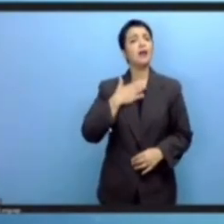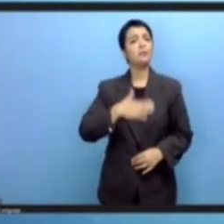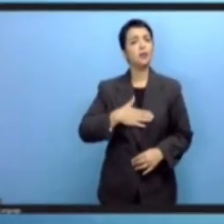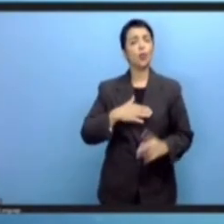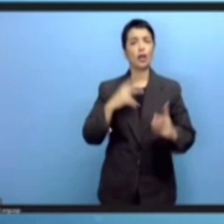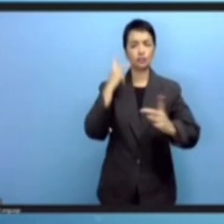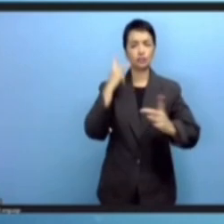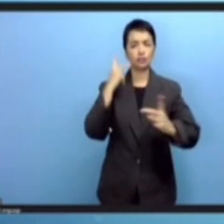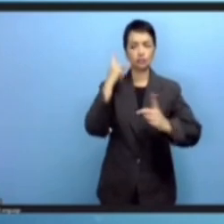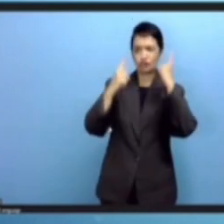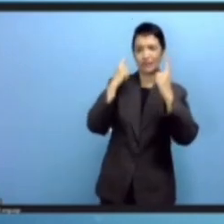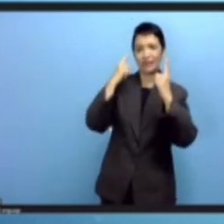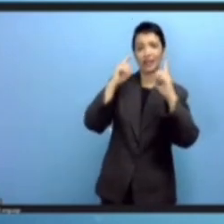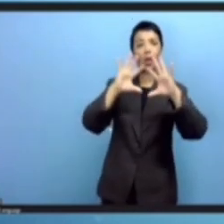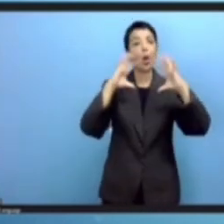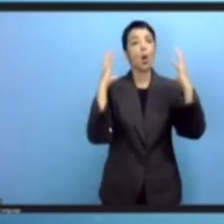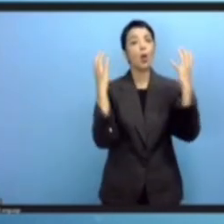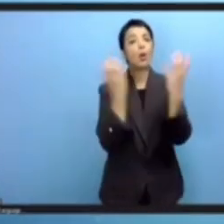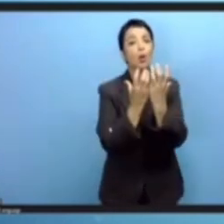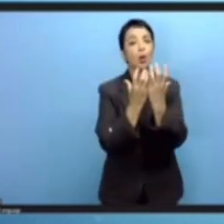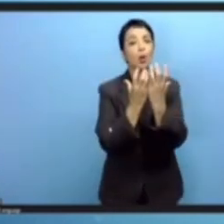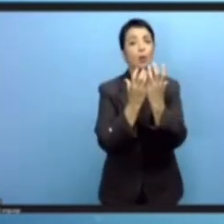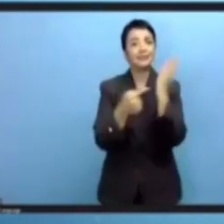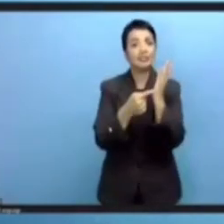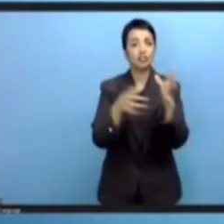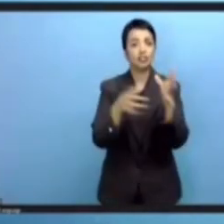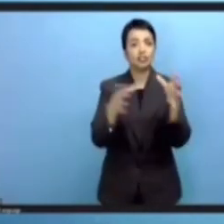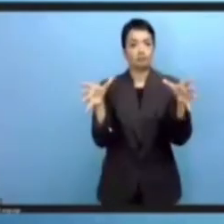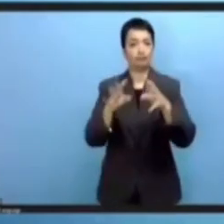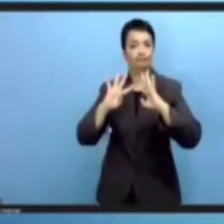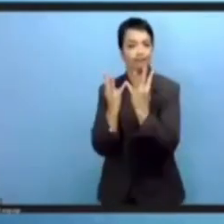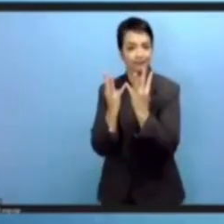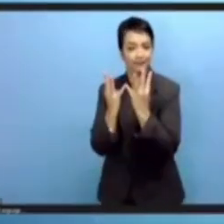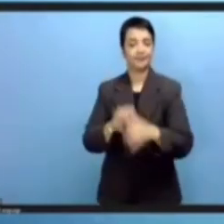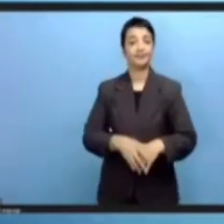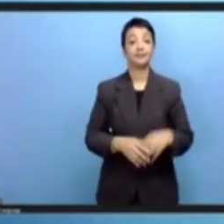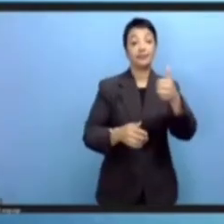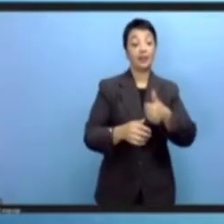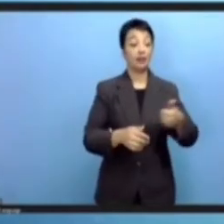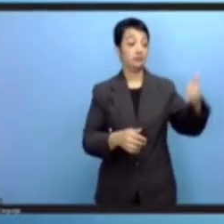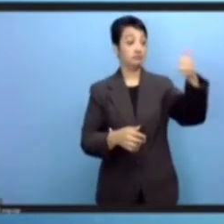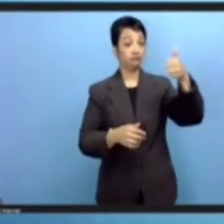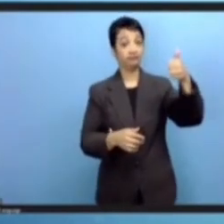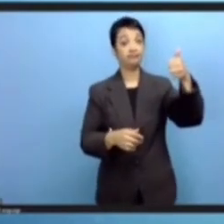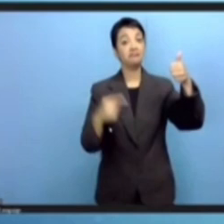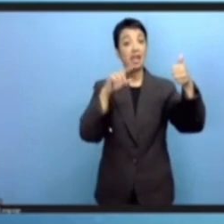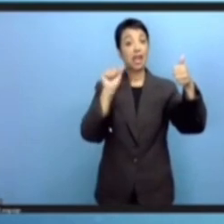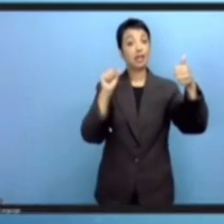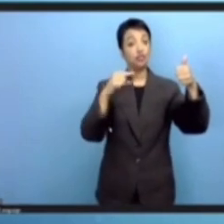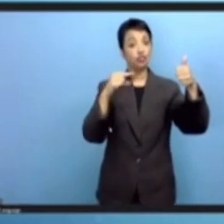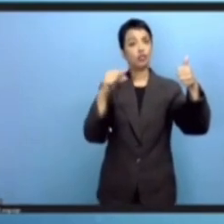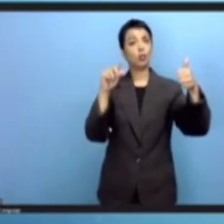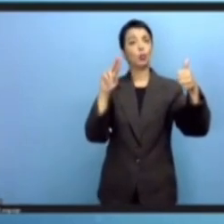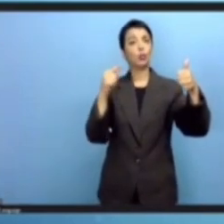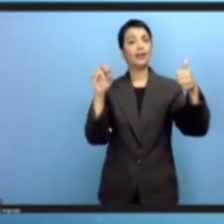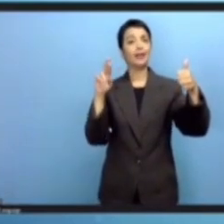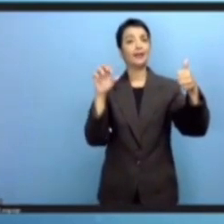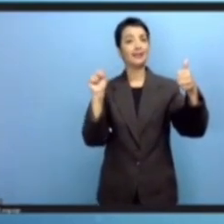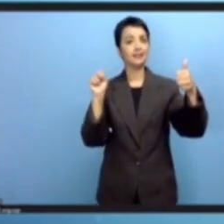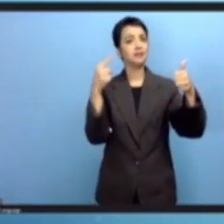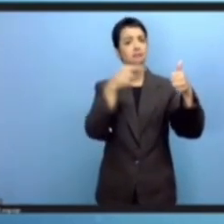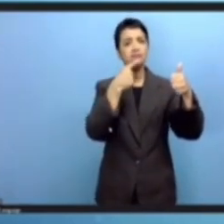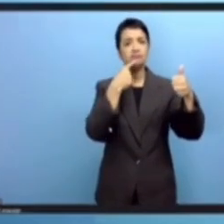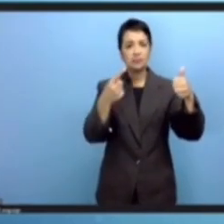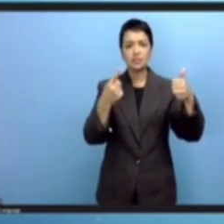consacrer quelques instants pour réfléchir à ce compact mondial numérique. Le secrétaire général qui s'est adressé à cette conférence